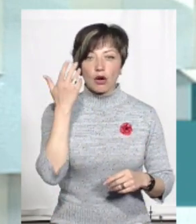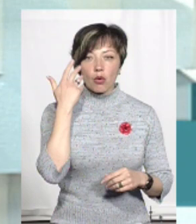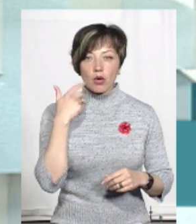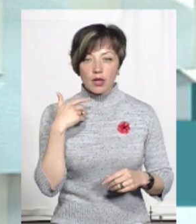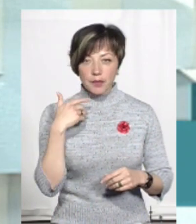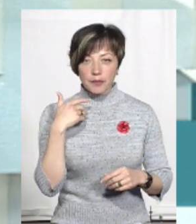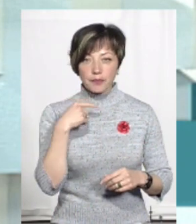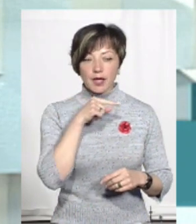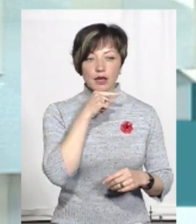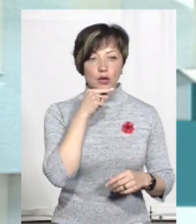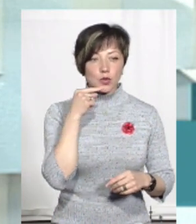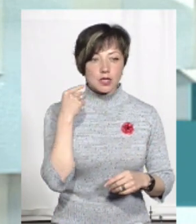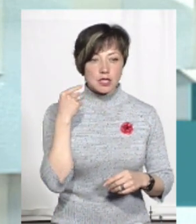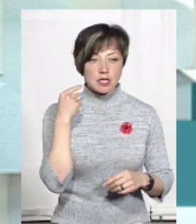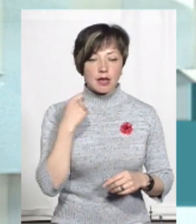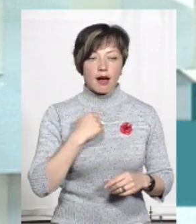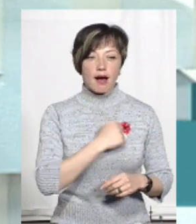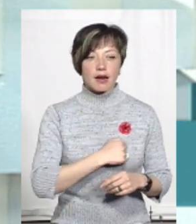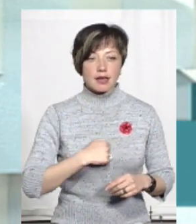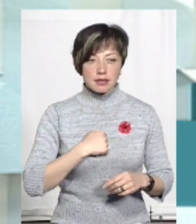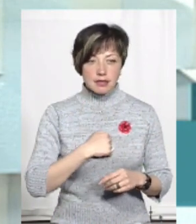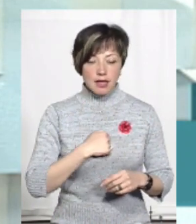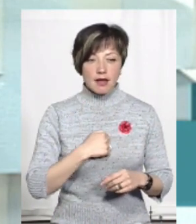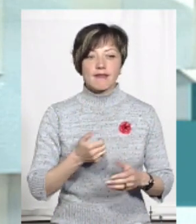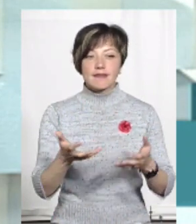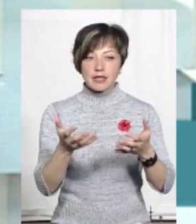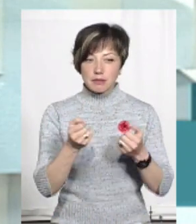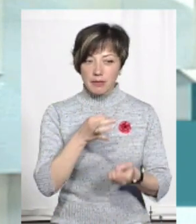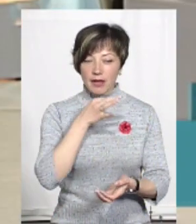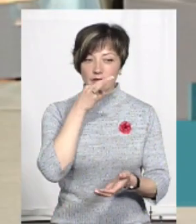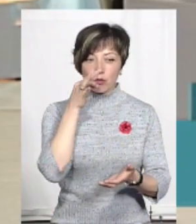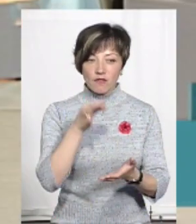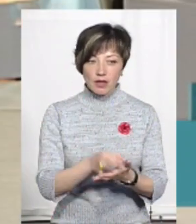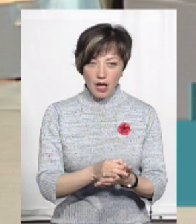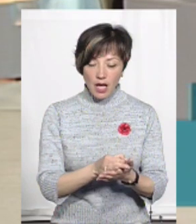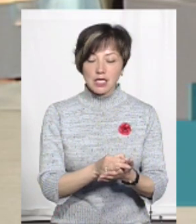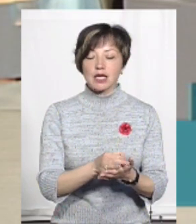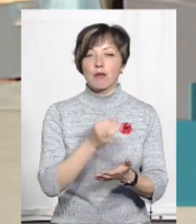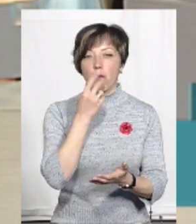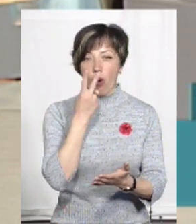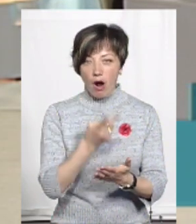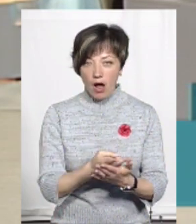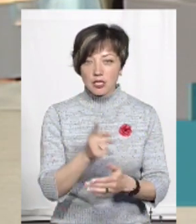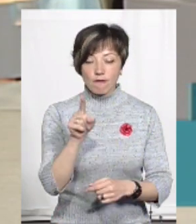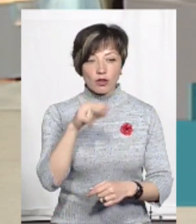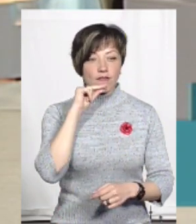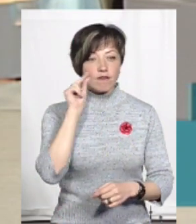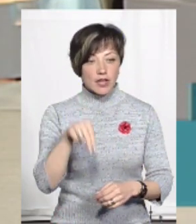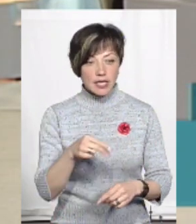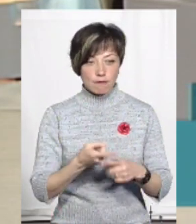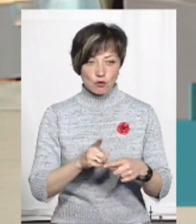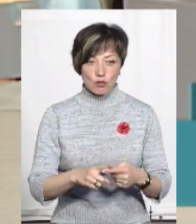коли Росія, російська агресія візьме за себе відповідальність і покаже, що вони винні у